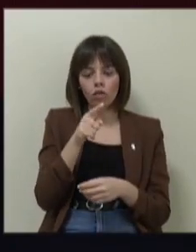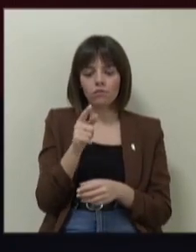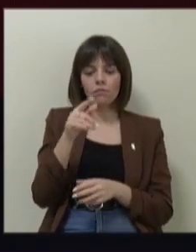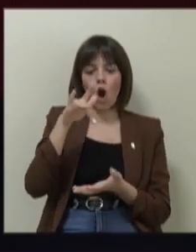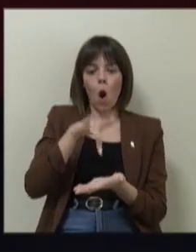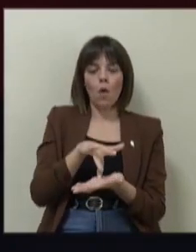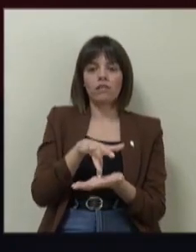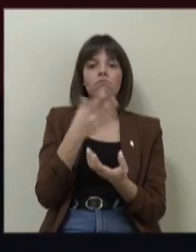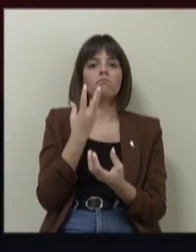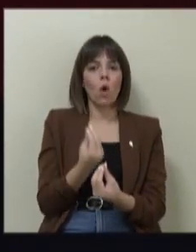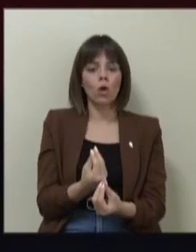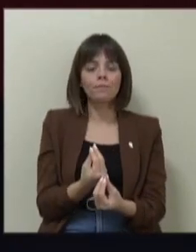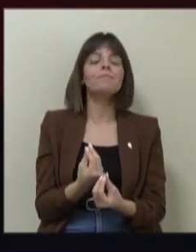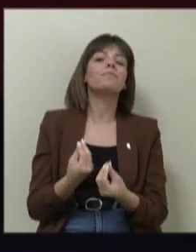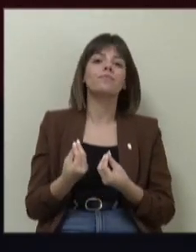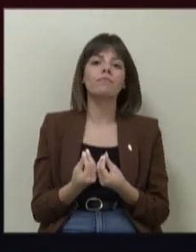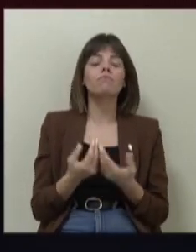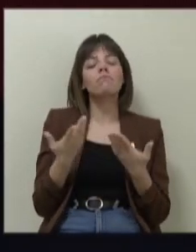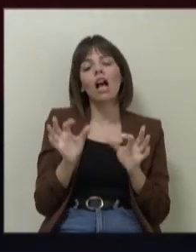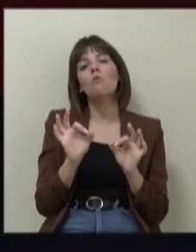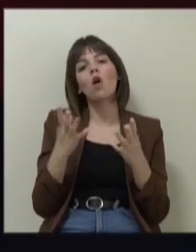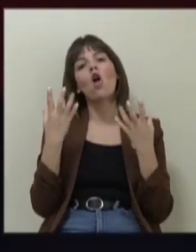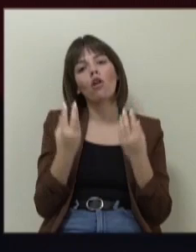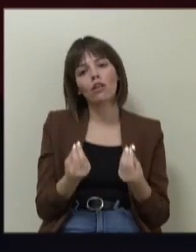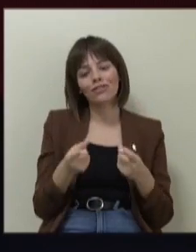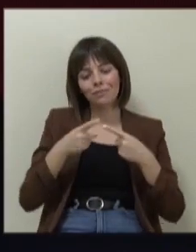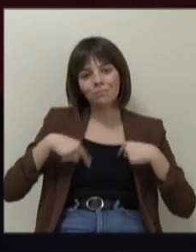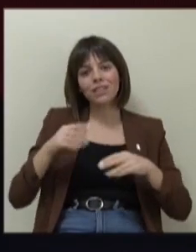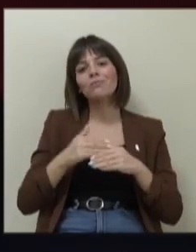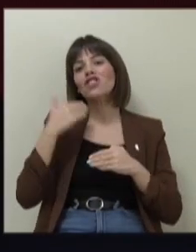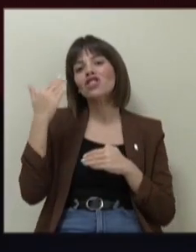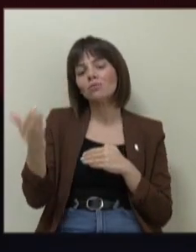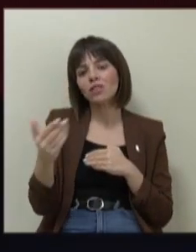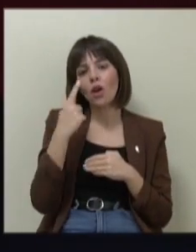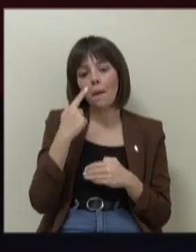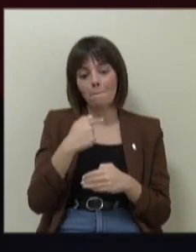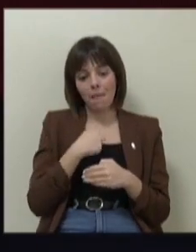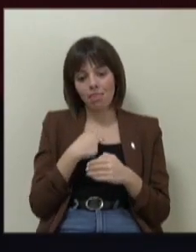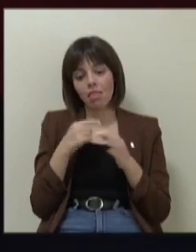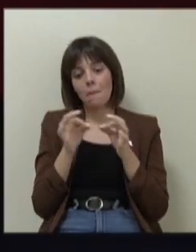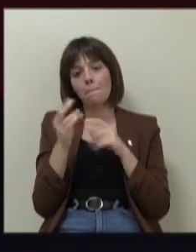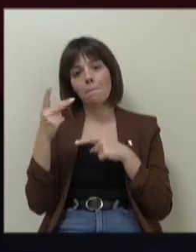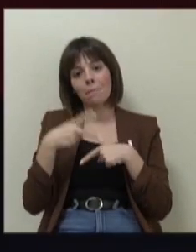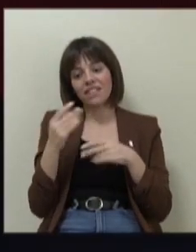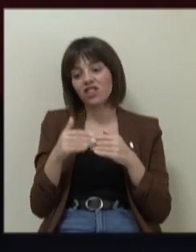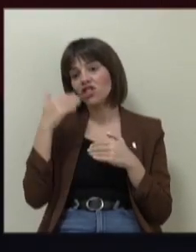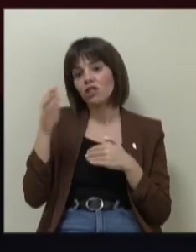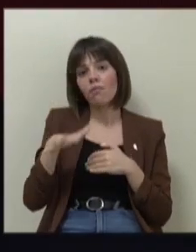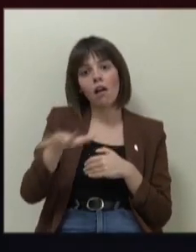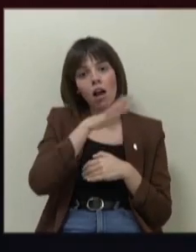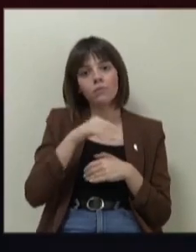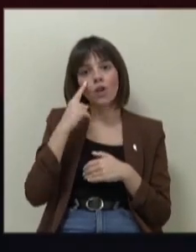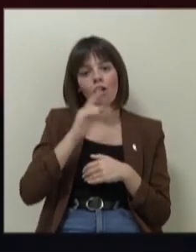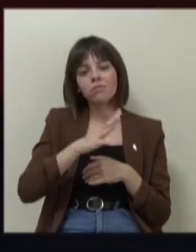yer alıyorum. Hal böyle olunca bizim dışımızdaki, ben ve bizim dışındaki her şeyde